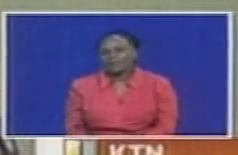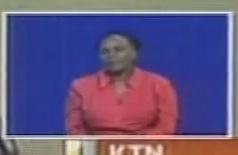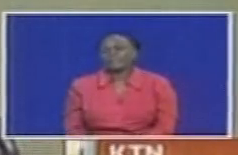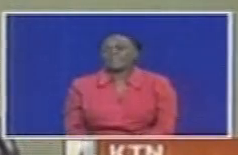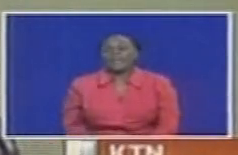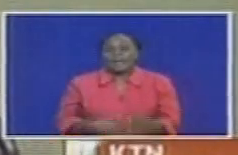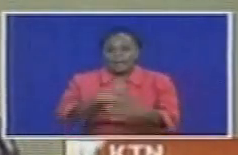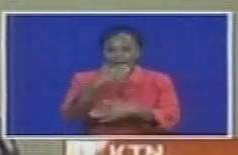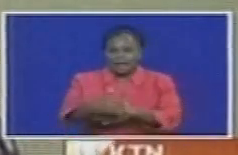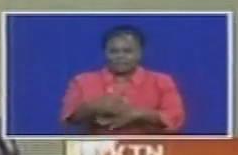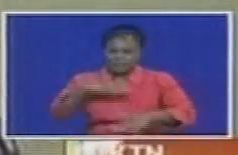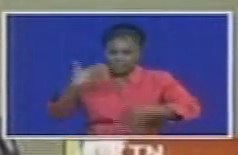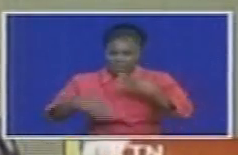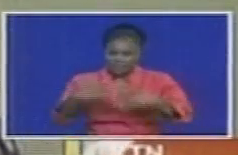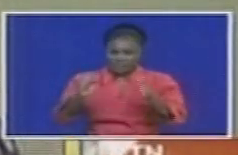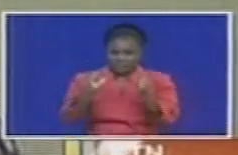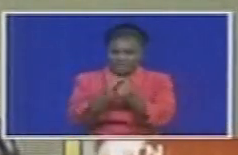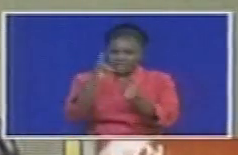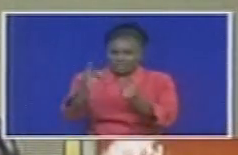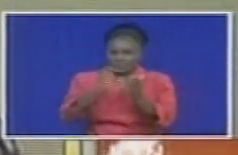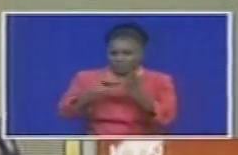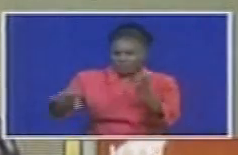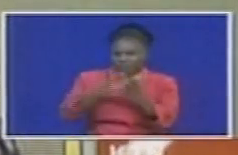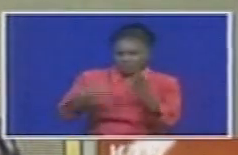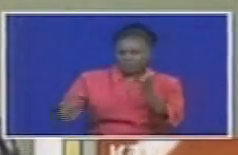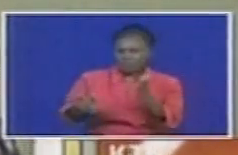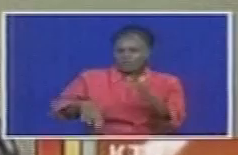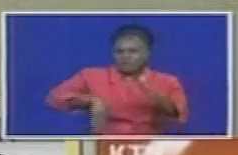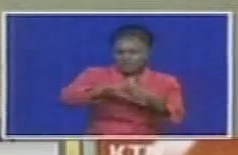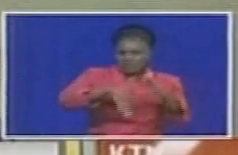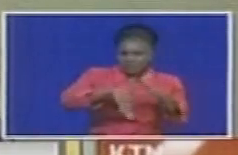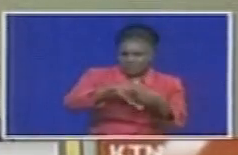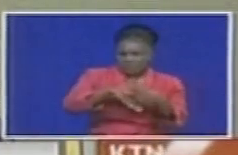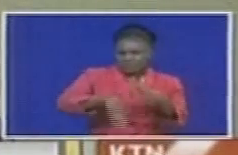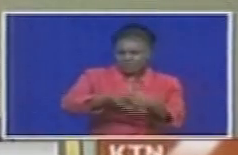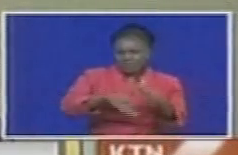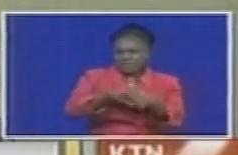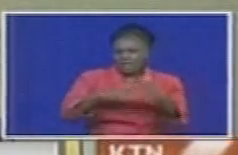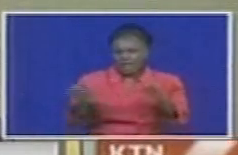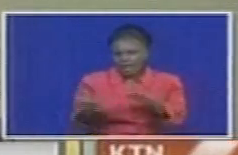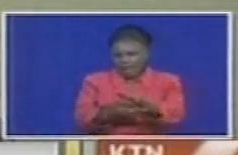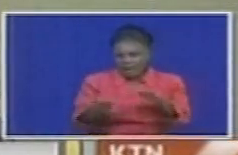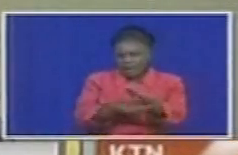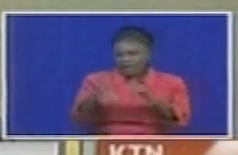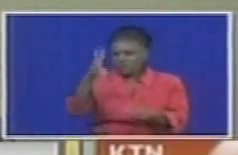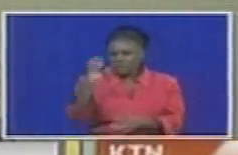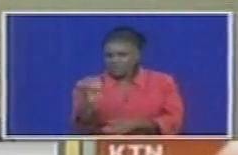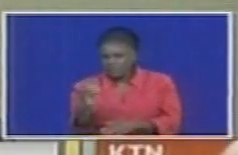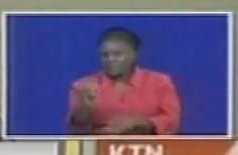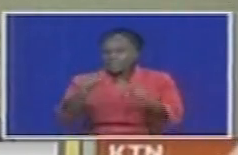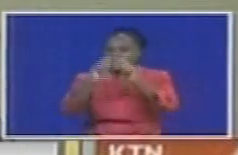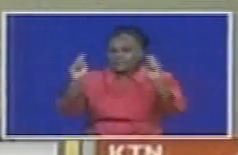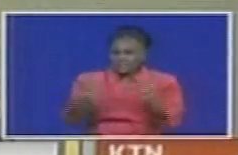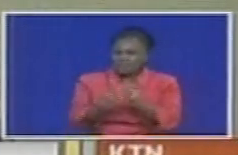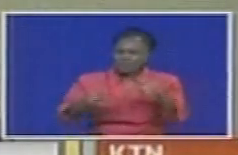Hata baada ya wachezaji 13 kuchujwa katika kikosi cha kandanda kwa wachezaji wa chini ya miaka 20, timu hii